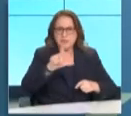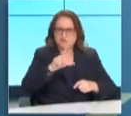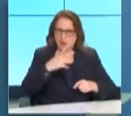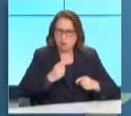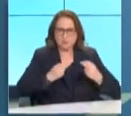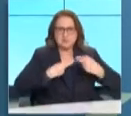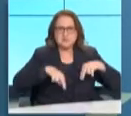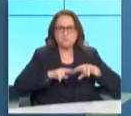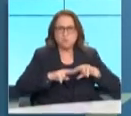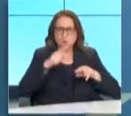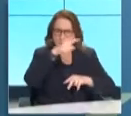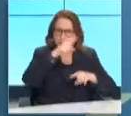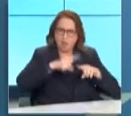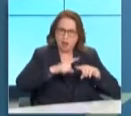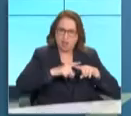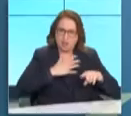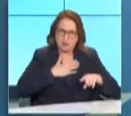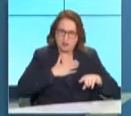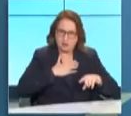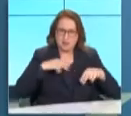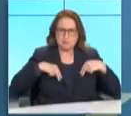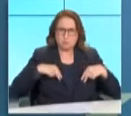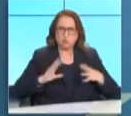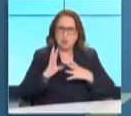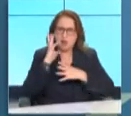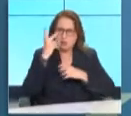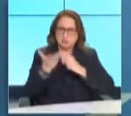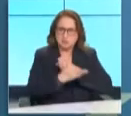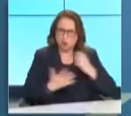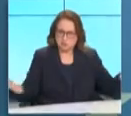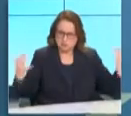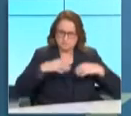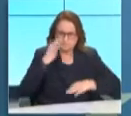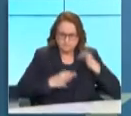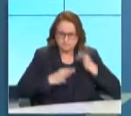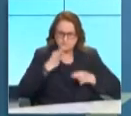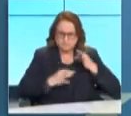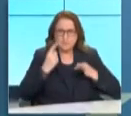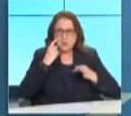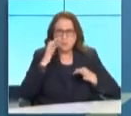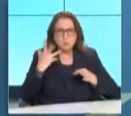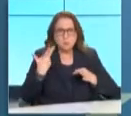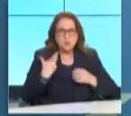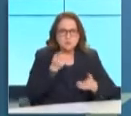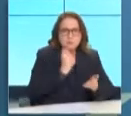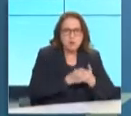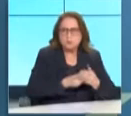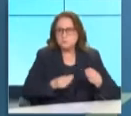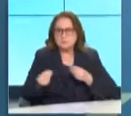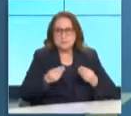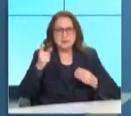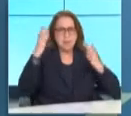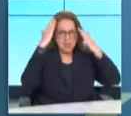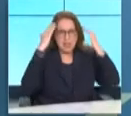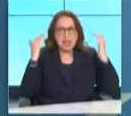στην Ελλάδα. Θα υπάρχει όμως πολύ μεγάλο ζήτημα για χώρες όπως παραδείγματος χάρη η Αίγυπτος, η οποία εισάγει το